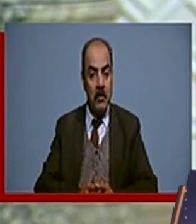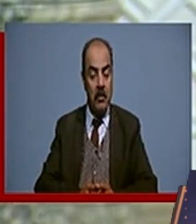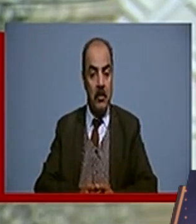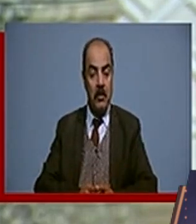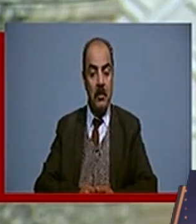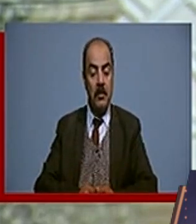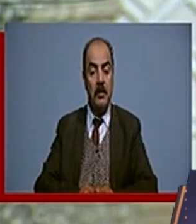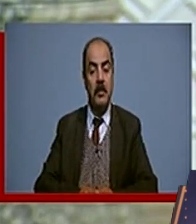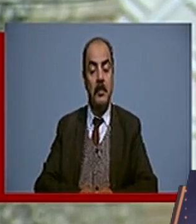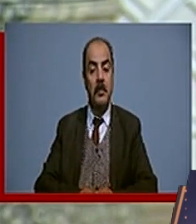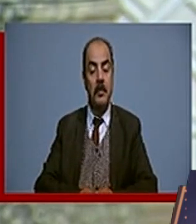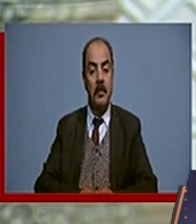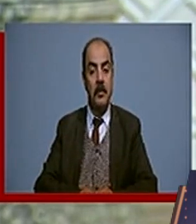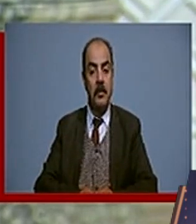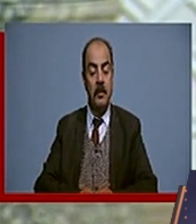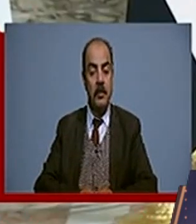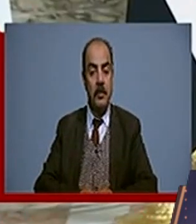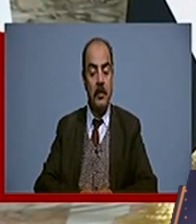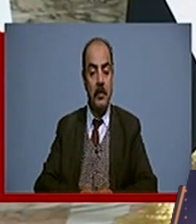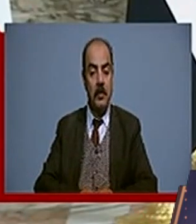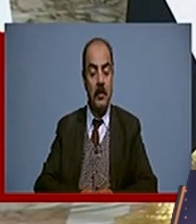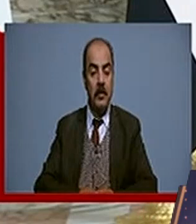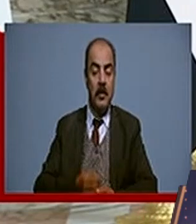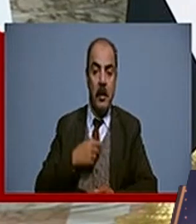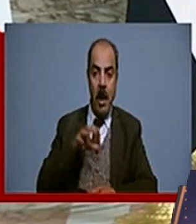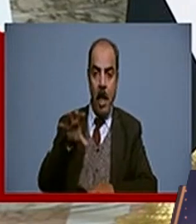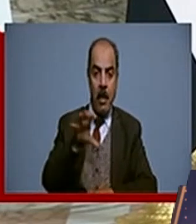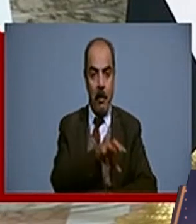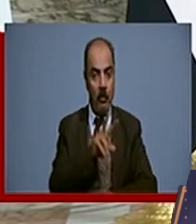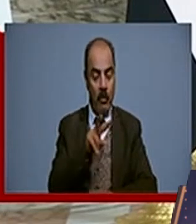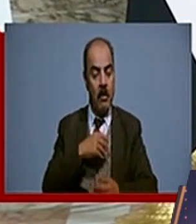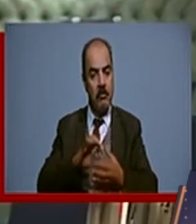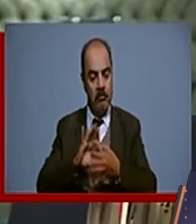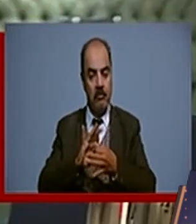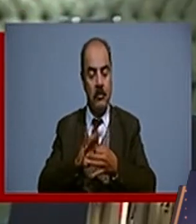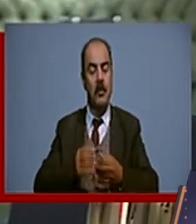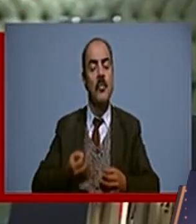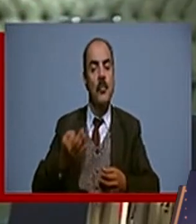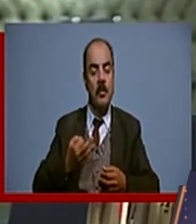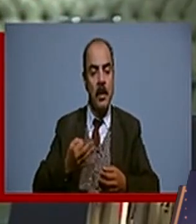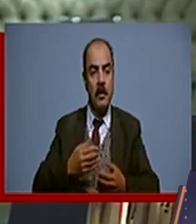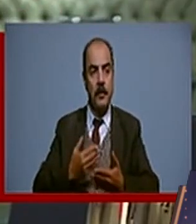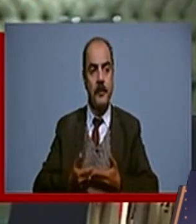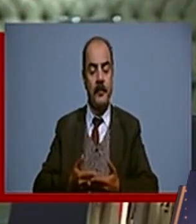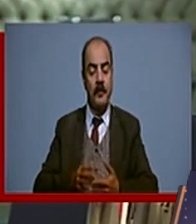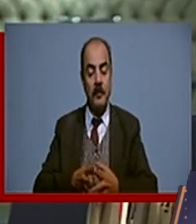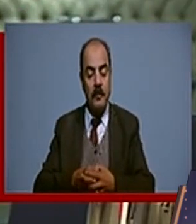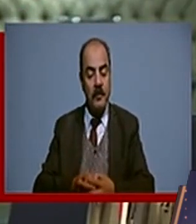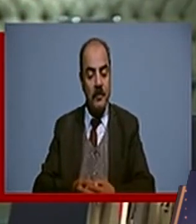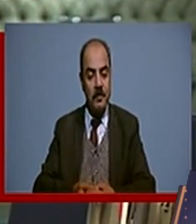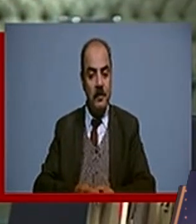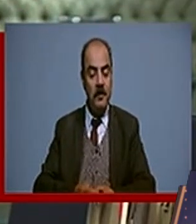الأخضر في ما بين بلدينا. وأأمل أن هذا التعاون بين